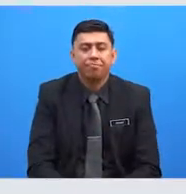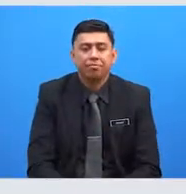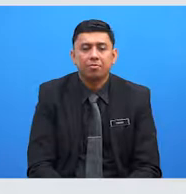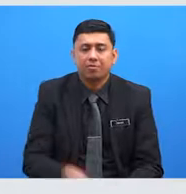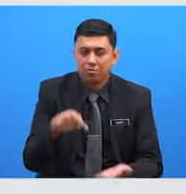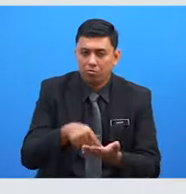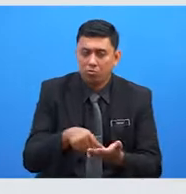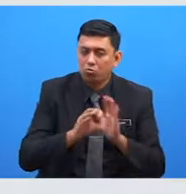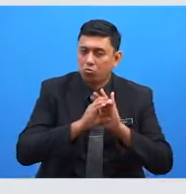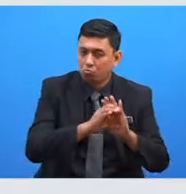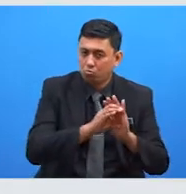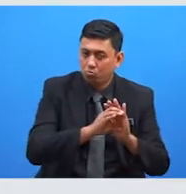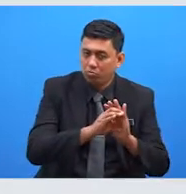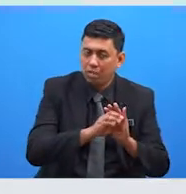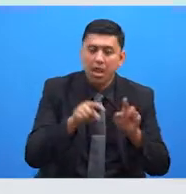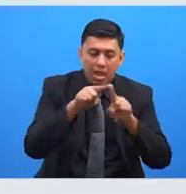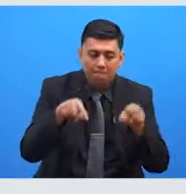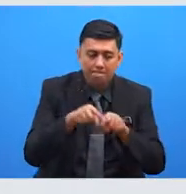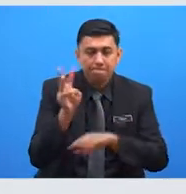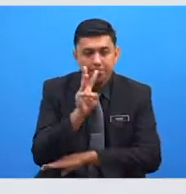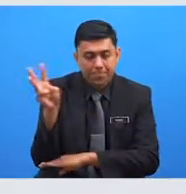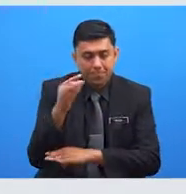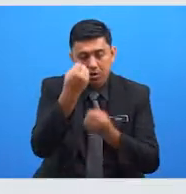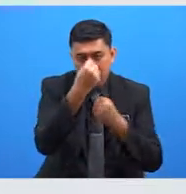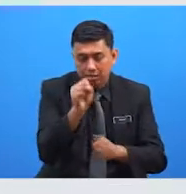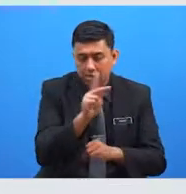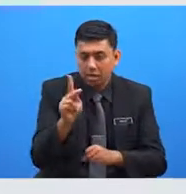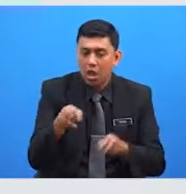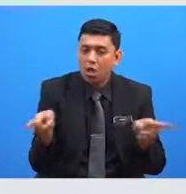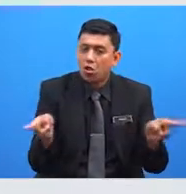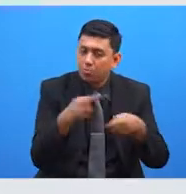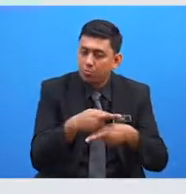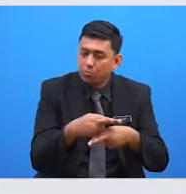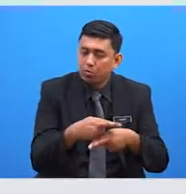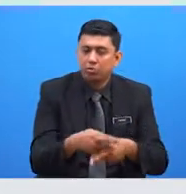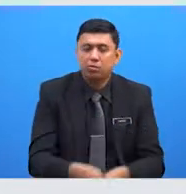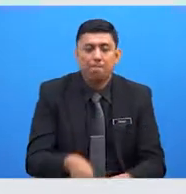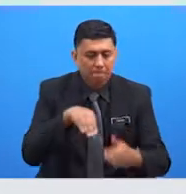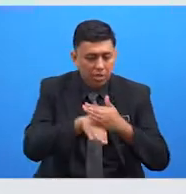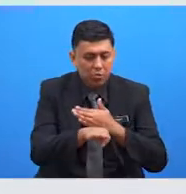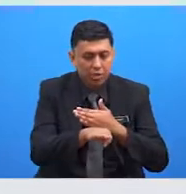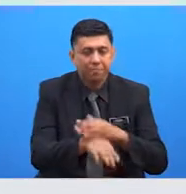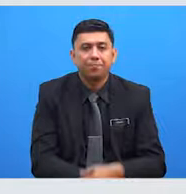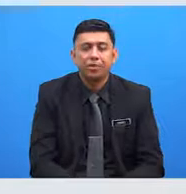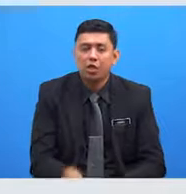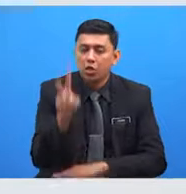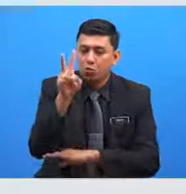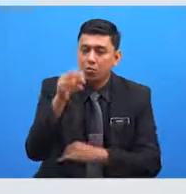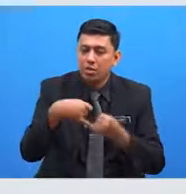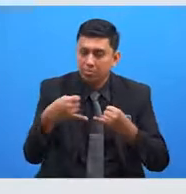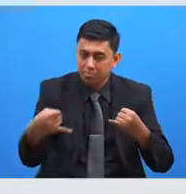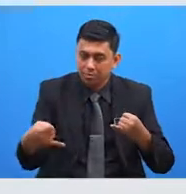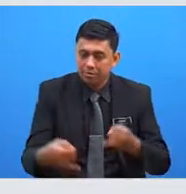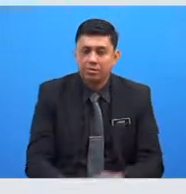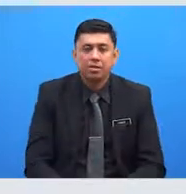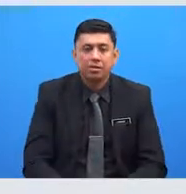Ini adalah contoh laman web pengguna yang menyediakan ruangan untuk pengguna memasukkan dua jenis